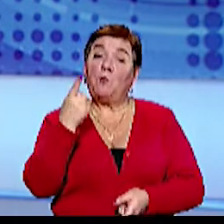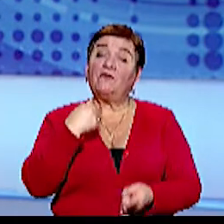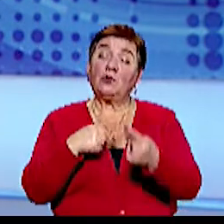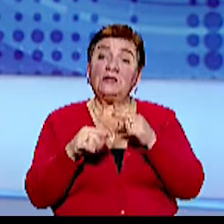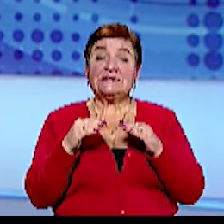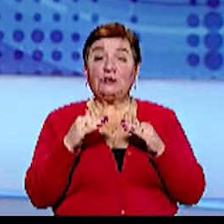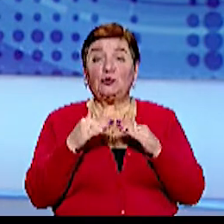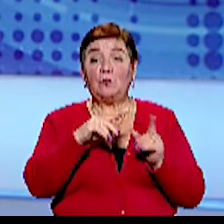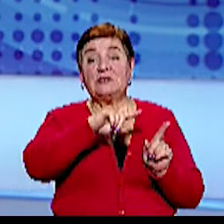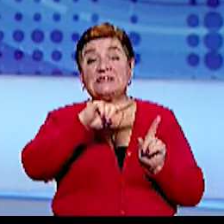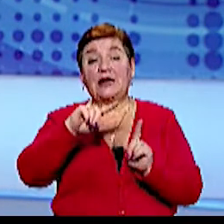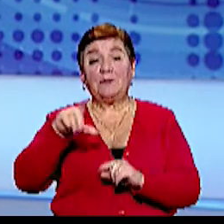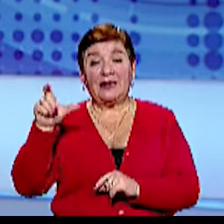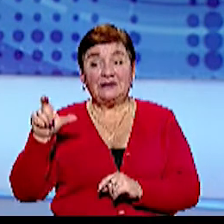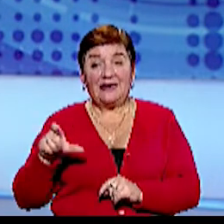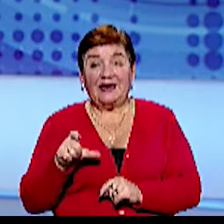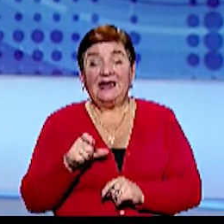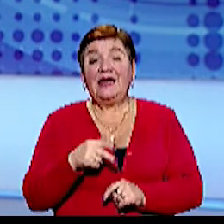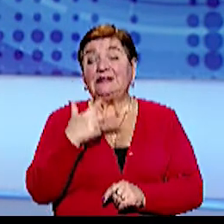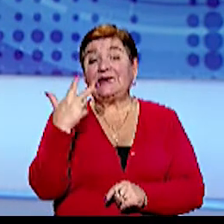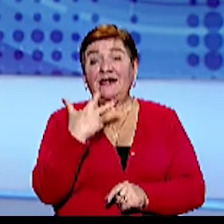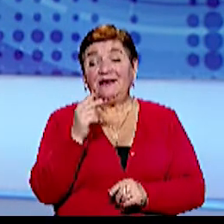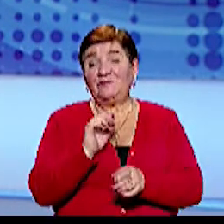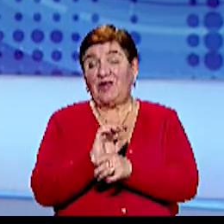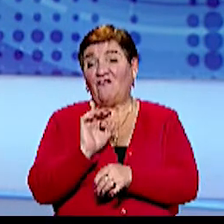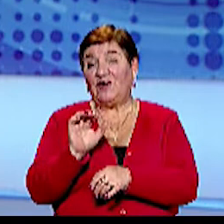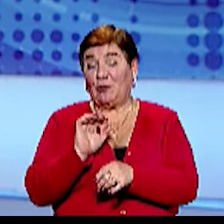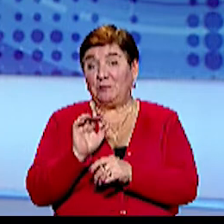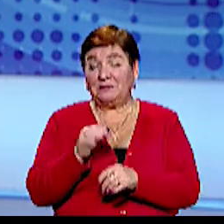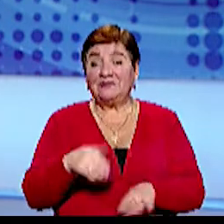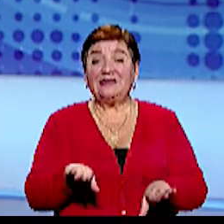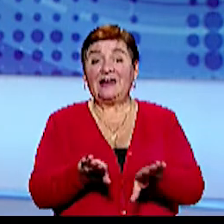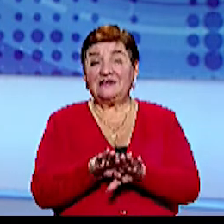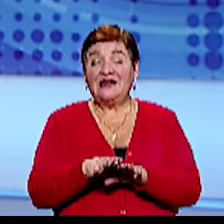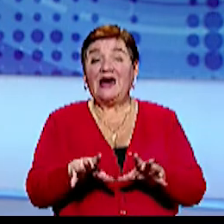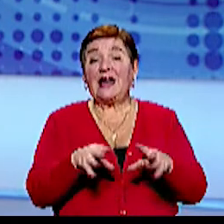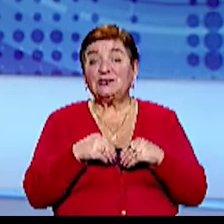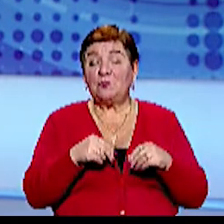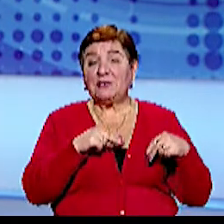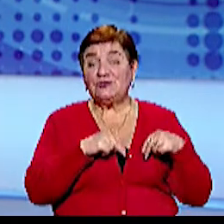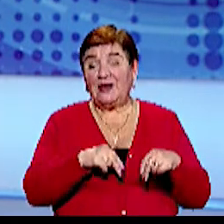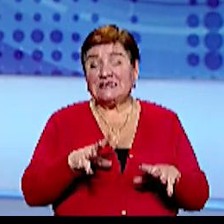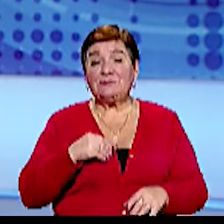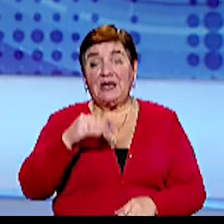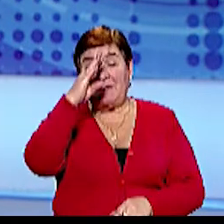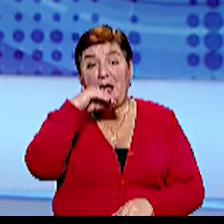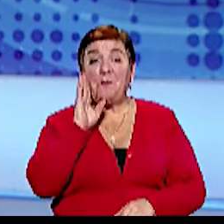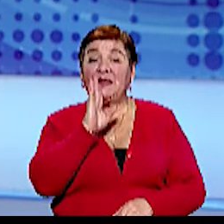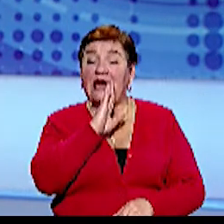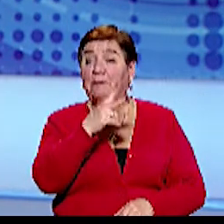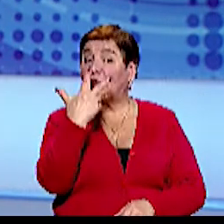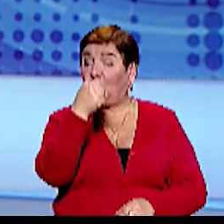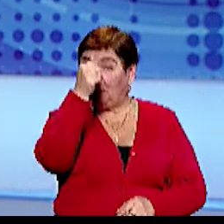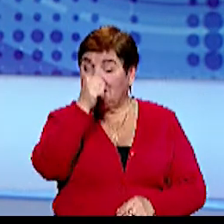додому. Закарпатка Тамара Левко створила три вироби, за її словами, працювала над ними разом зі своїми батьками близько